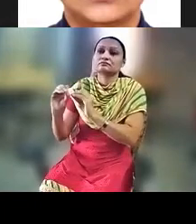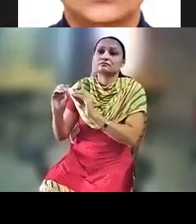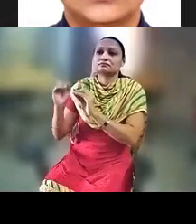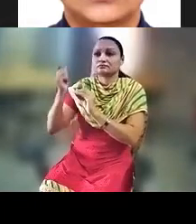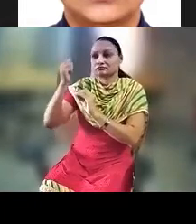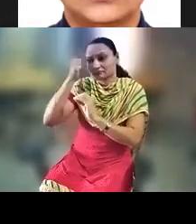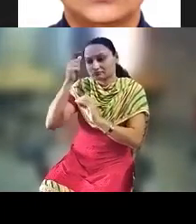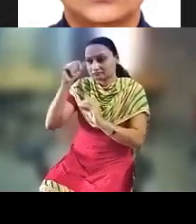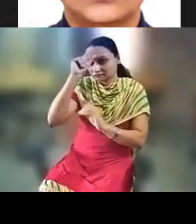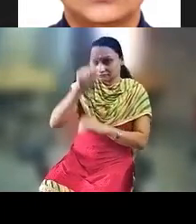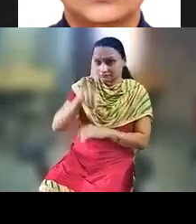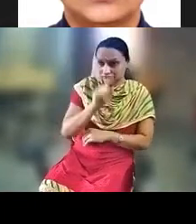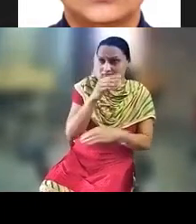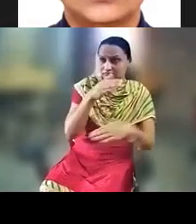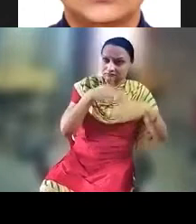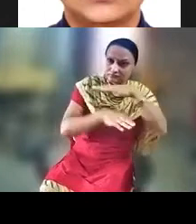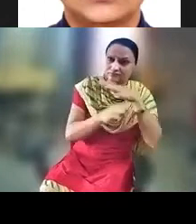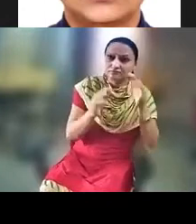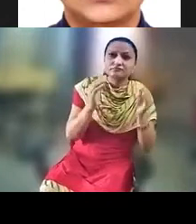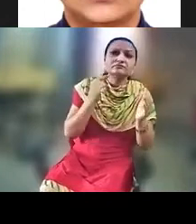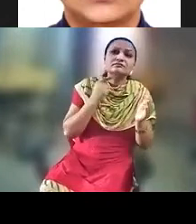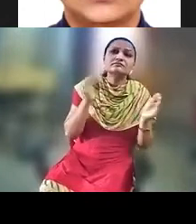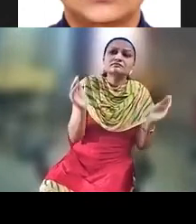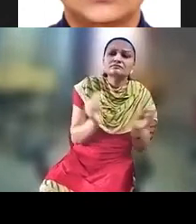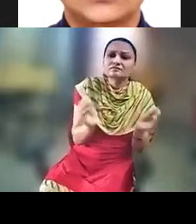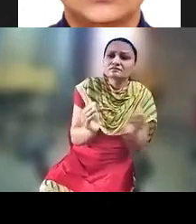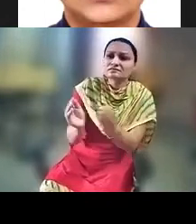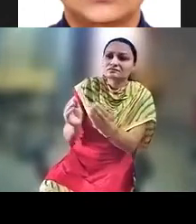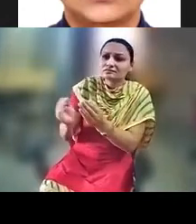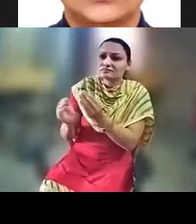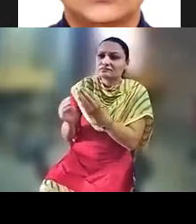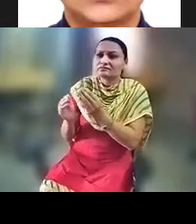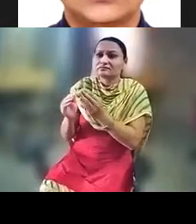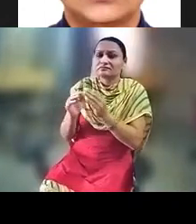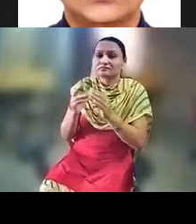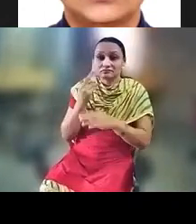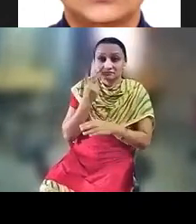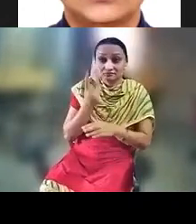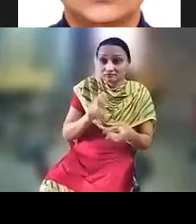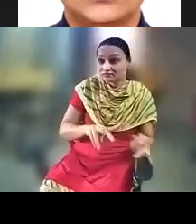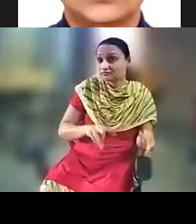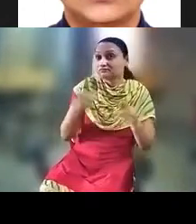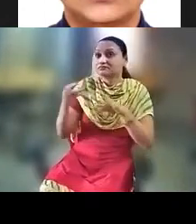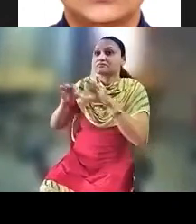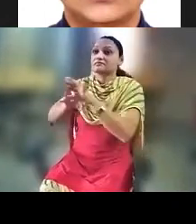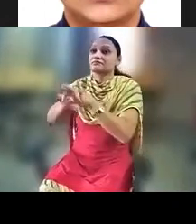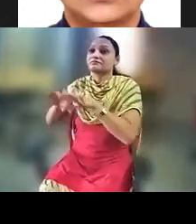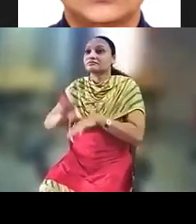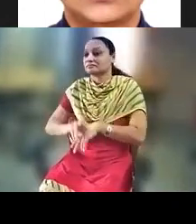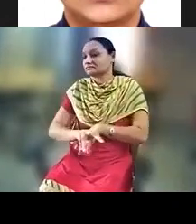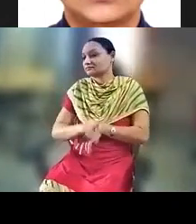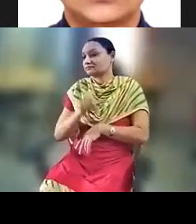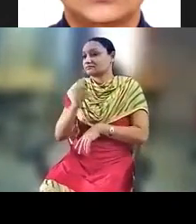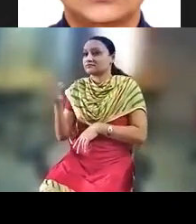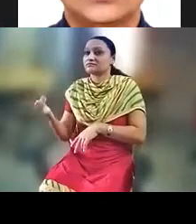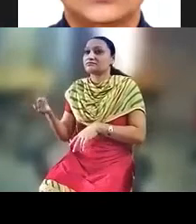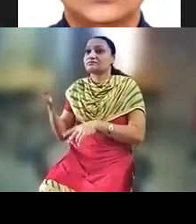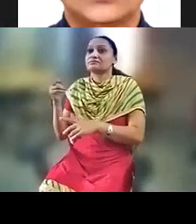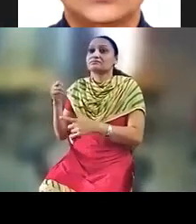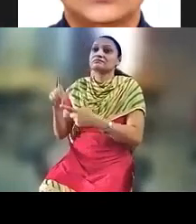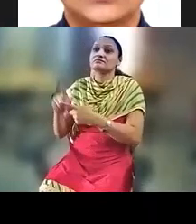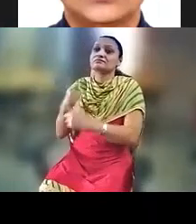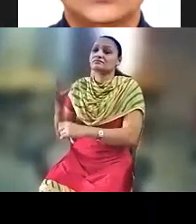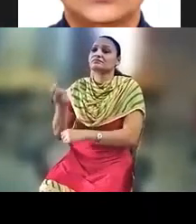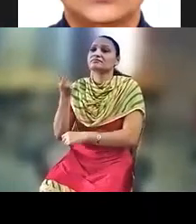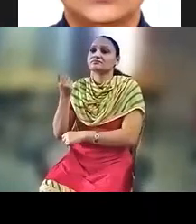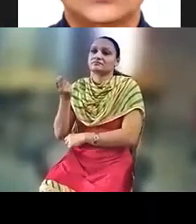अंदर छोटे गांवों से लोग बाग शहरों की तरफ आते हैं और यहाँ पे रह करके अपनी आजीविका कमाते हैं, उनको पैंडेमिक